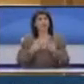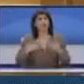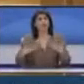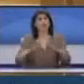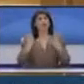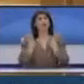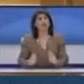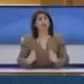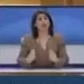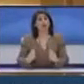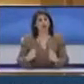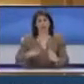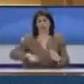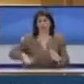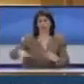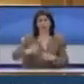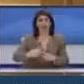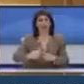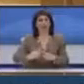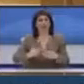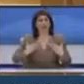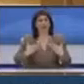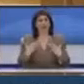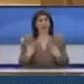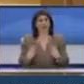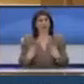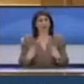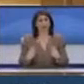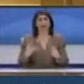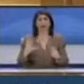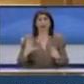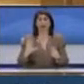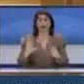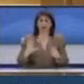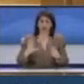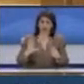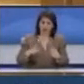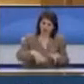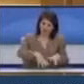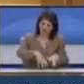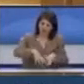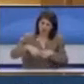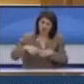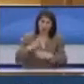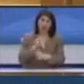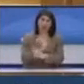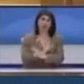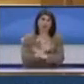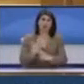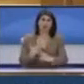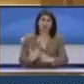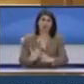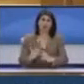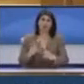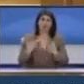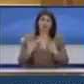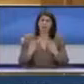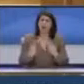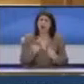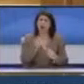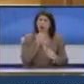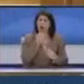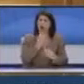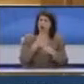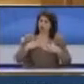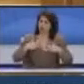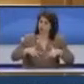κάνετε το μεγαλύτερο καλό για τον τόπο. Θα χαιρόμουν πολύ. Αλλά αν δεν ξεκληρίσετε και δεν ξεριζώσετε τους συμβούλους που έχετε δίπλα σας που κάνουν τρομακτικά